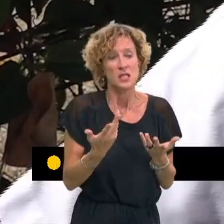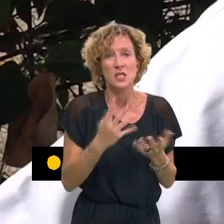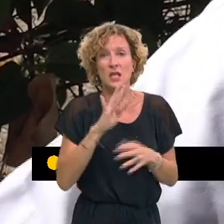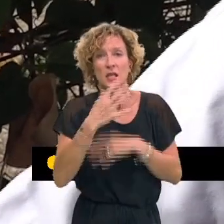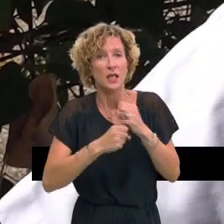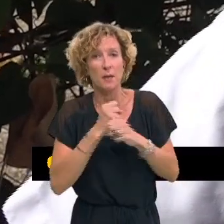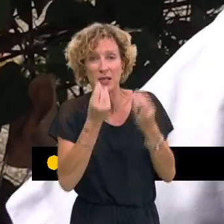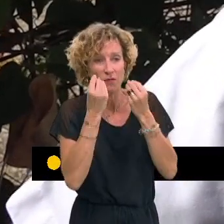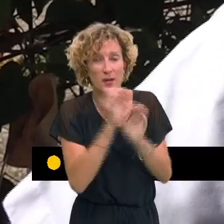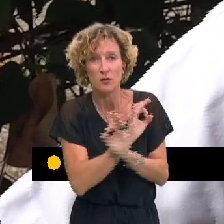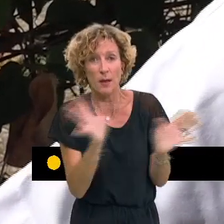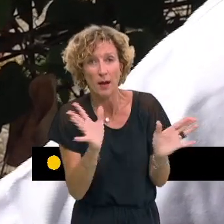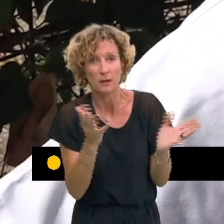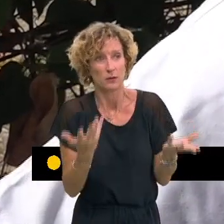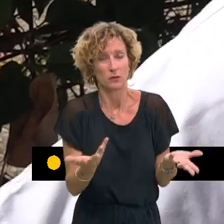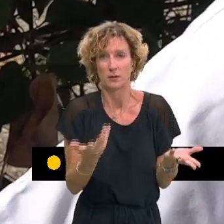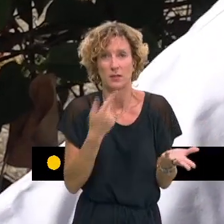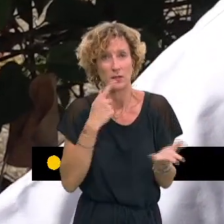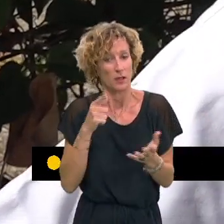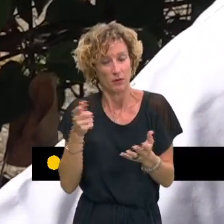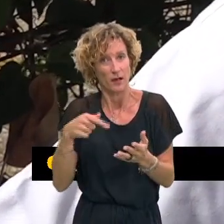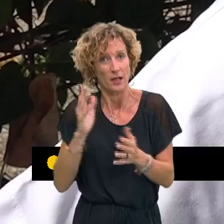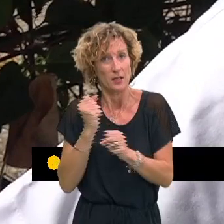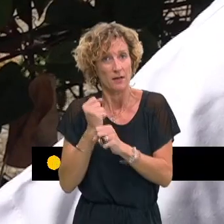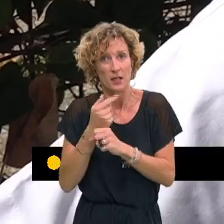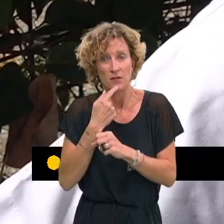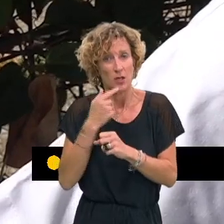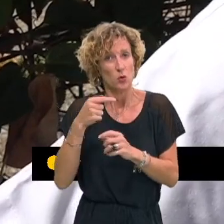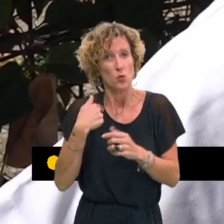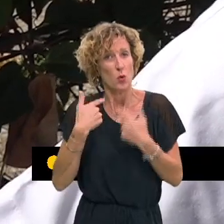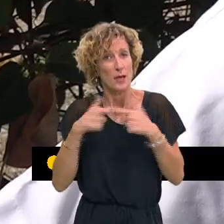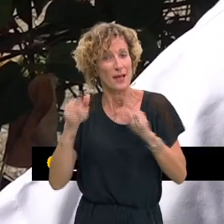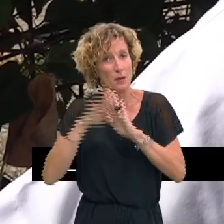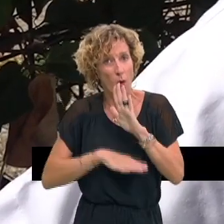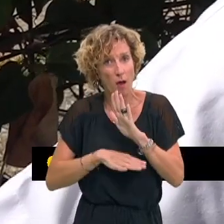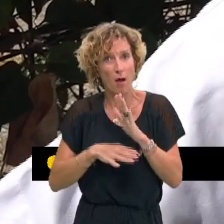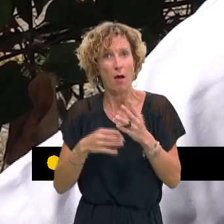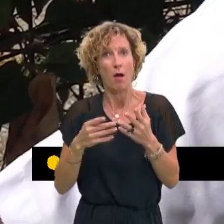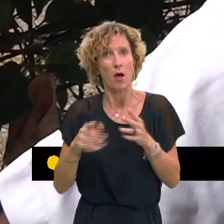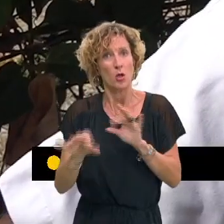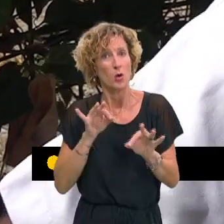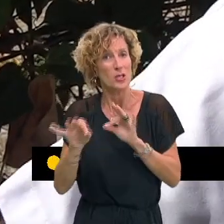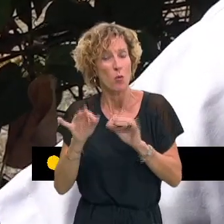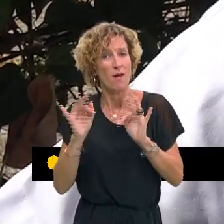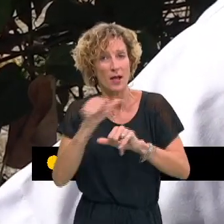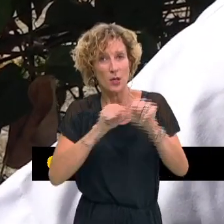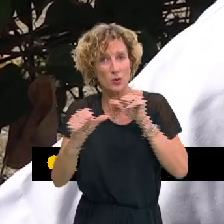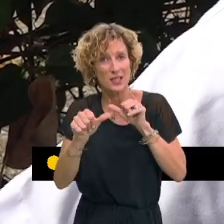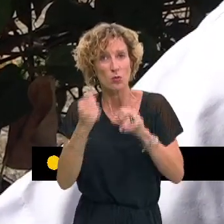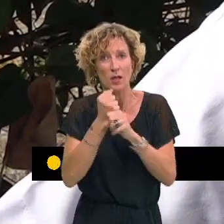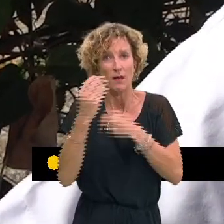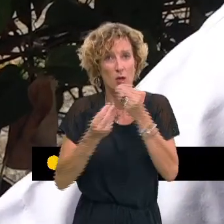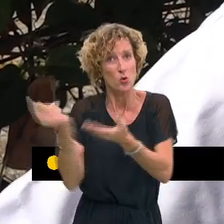année. Et par contre, ça nous contraint, nous, à moins de liberté, moins de choix dans nos conditions de travail, mais aussi dans nos